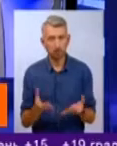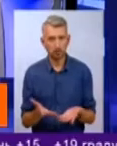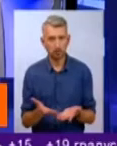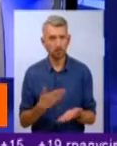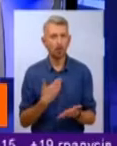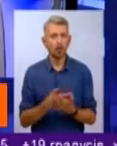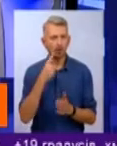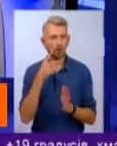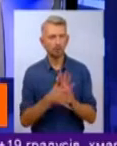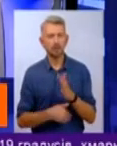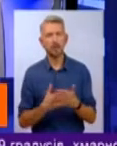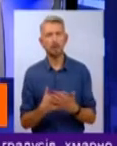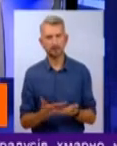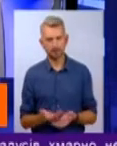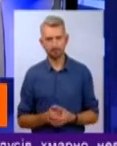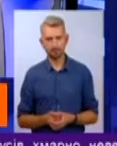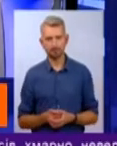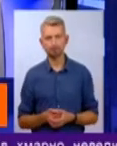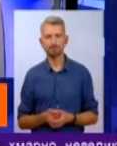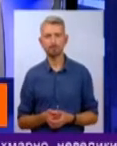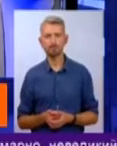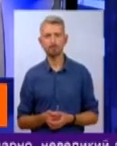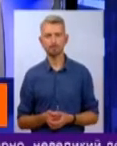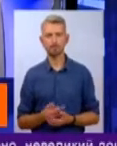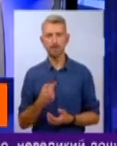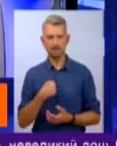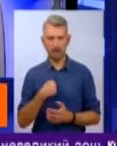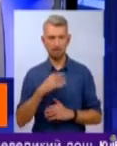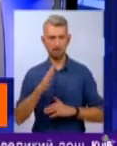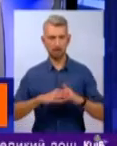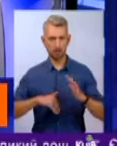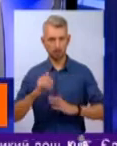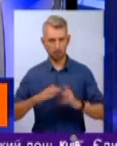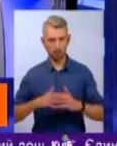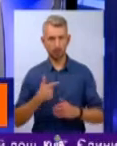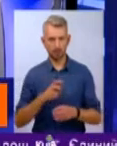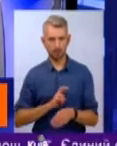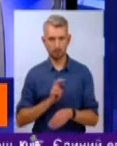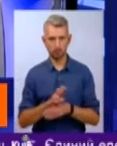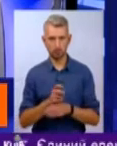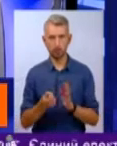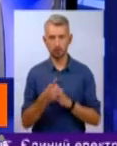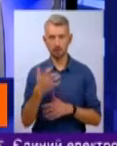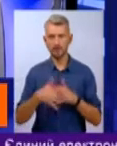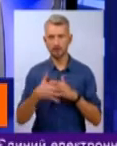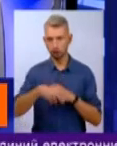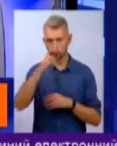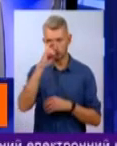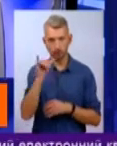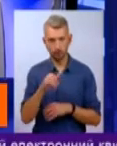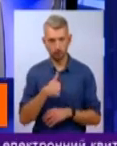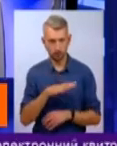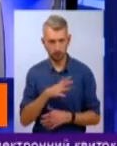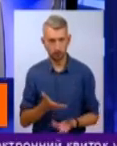От, розумієте, наприклад, да, приходить, я ж практикуючий, я прийшов то з Херсонського державного університету,